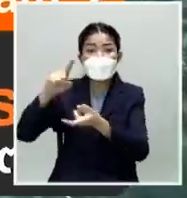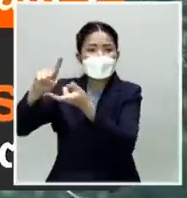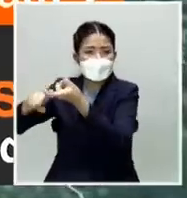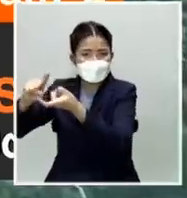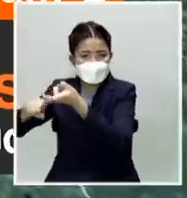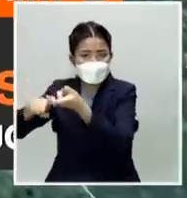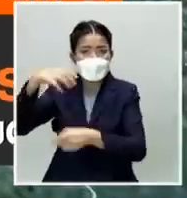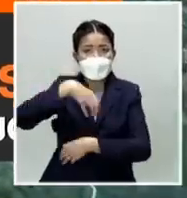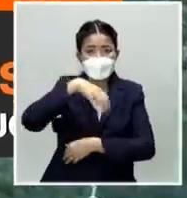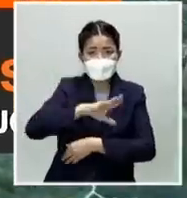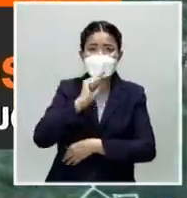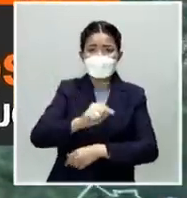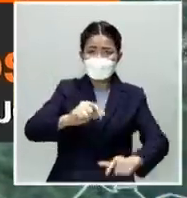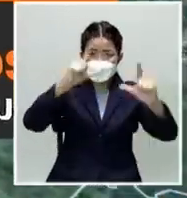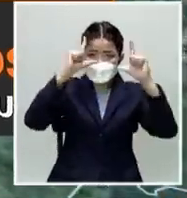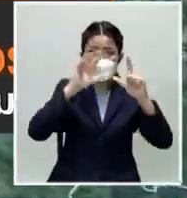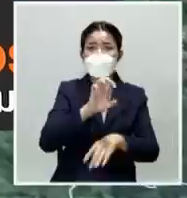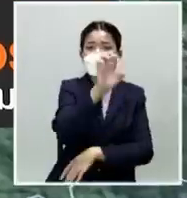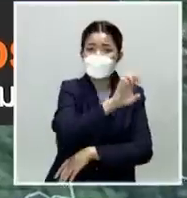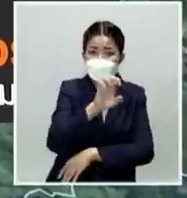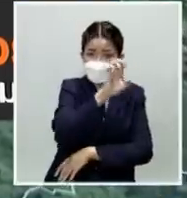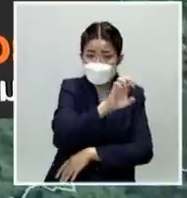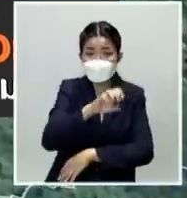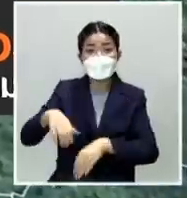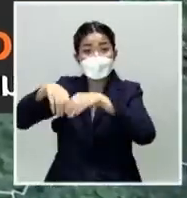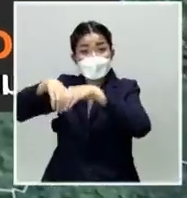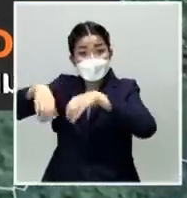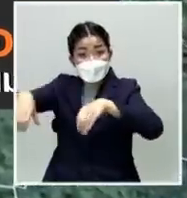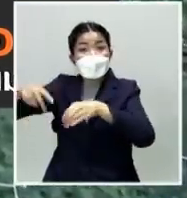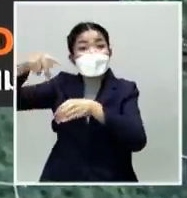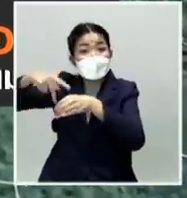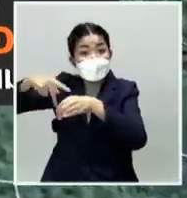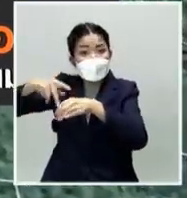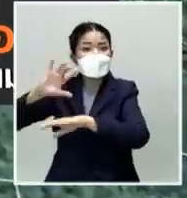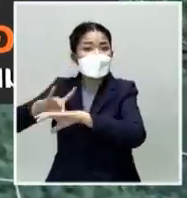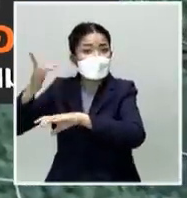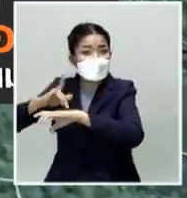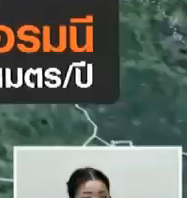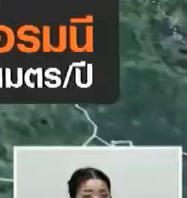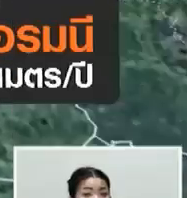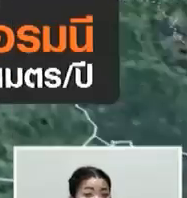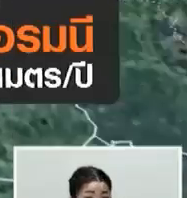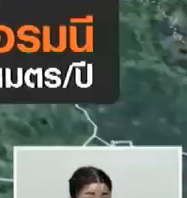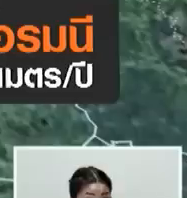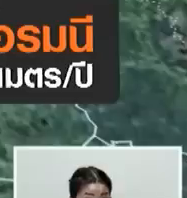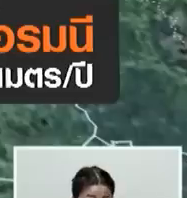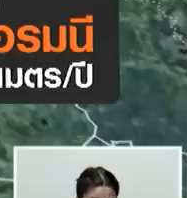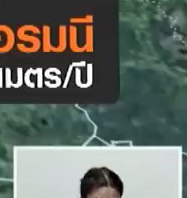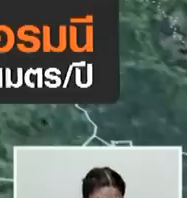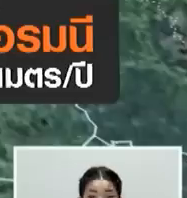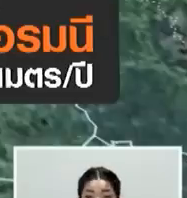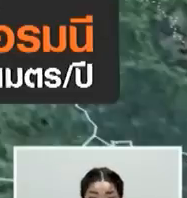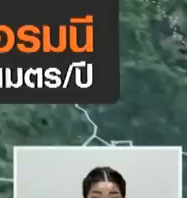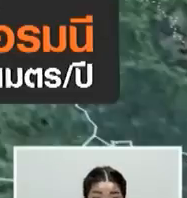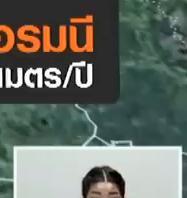ริษัทพลังงานชั้นนำของยุโรปหลายแห่งส่งก๊าซธรรมชาติจากทางตะวันตกของภูมิภาคไซบีเรียของรัสเซียผ่านทะเลบอลติก